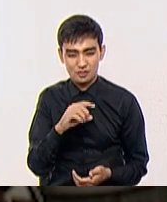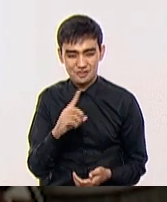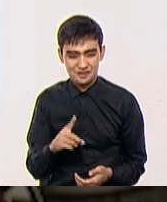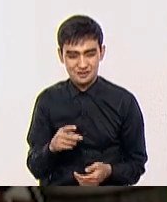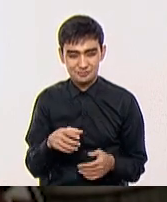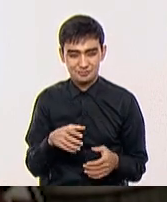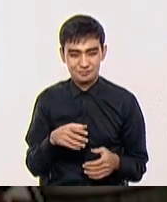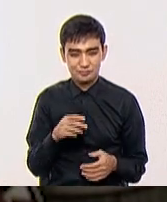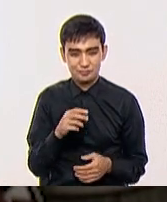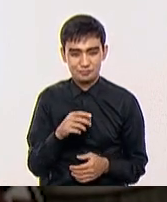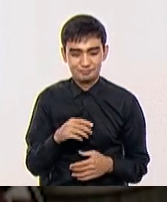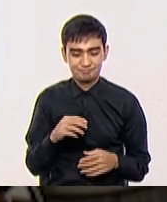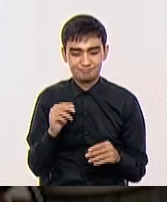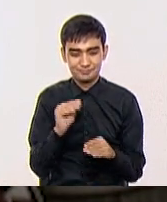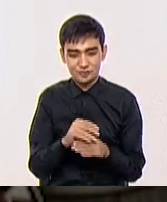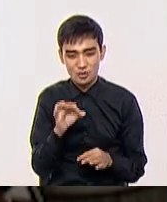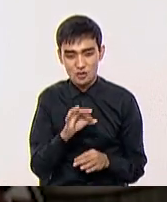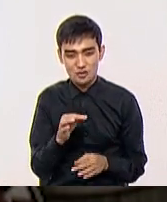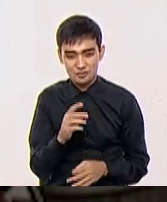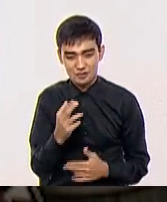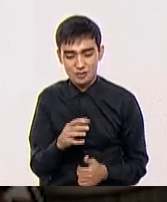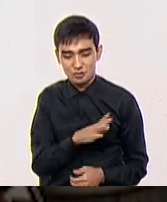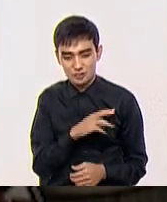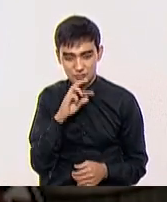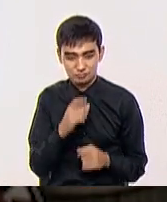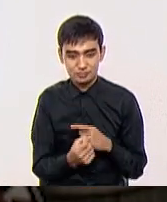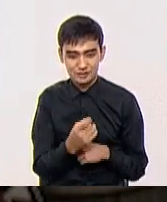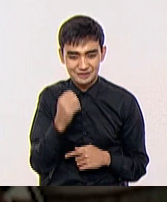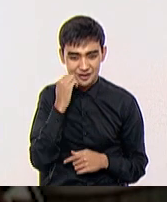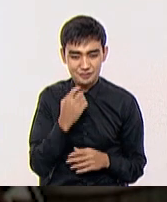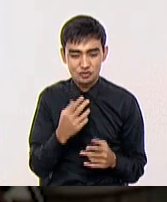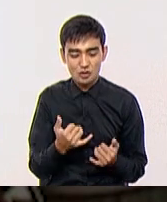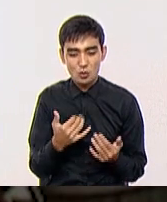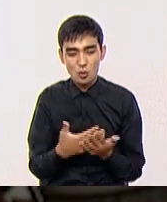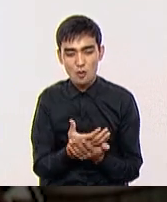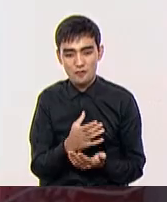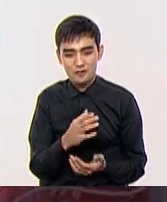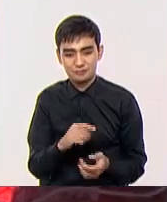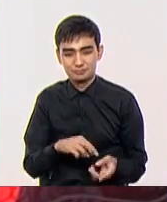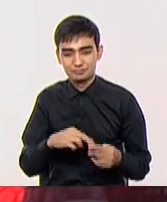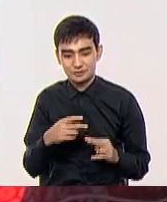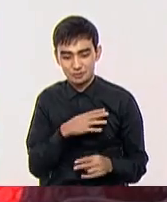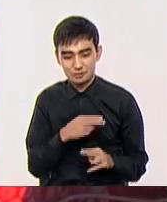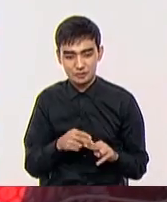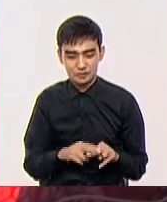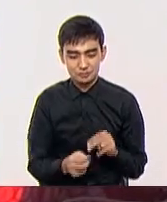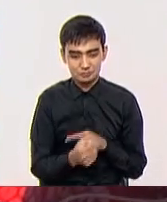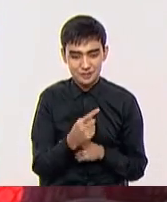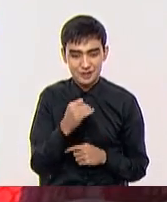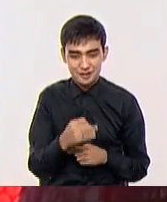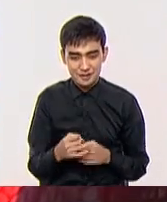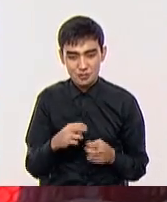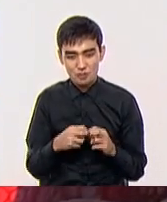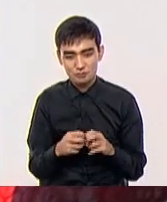протеза бедра. Может быть, сбой вызваны переходом со старой на новую систему ЕСАБЕС. При возникновении